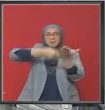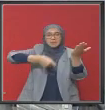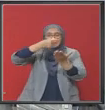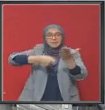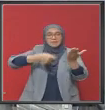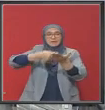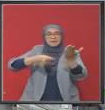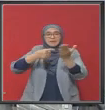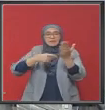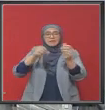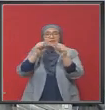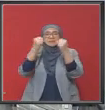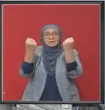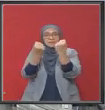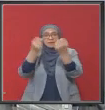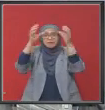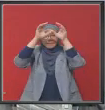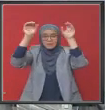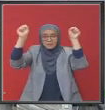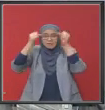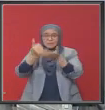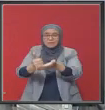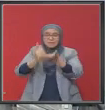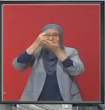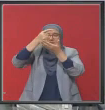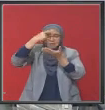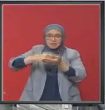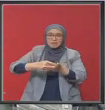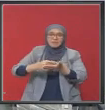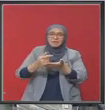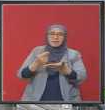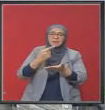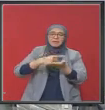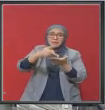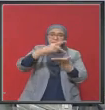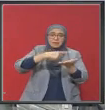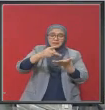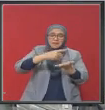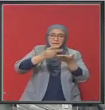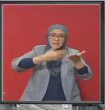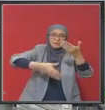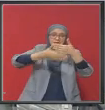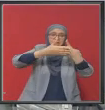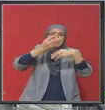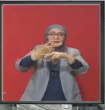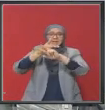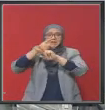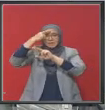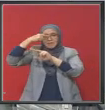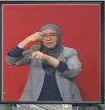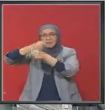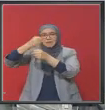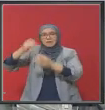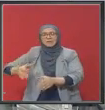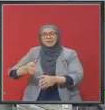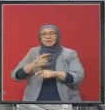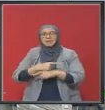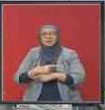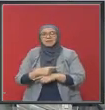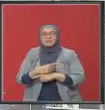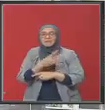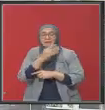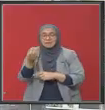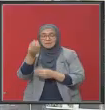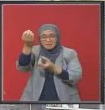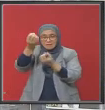yang membantu membuat bayaran balik pinjaman bagi PHK pekerja dan apa ini saya maklum kan